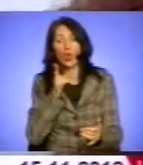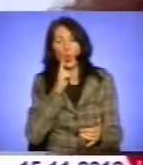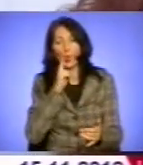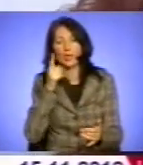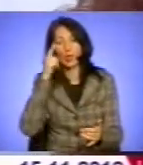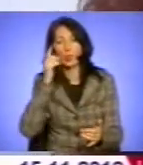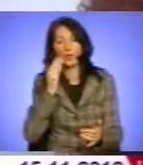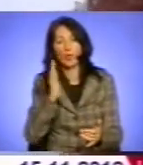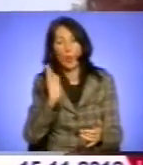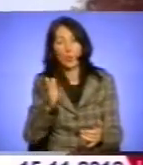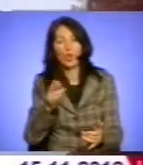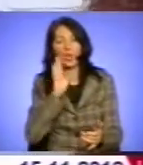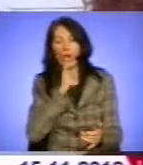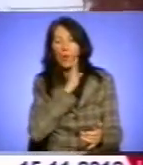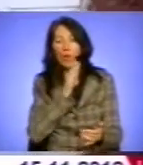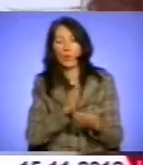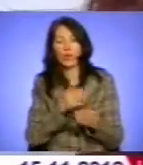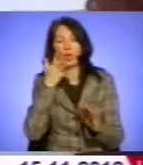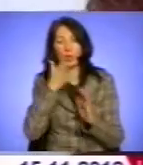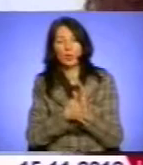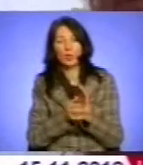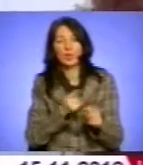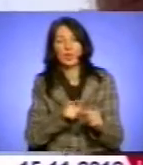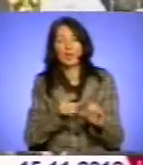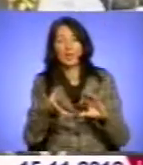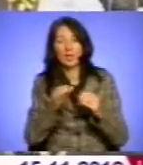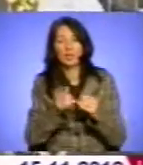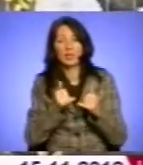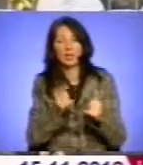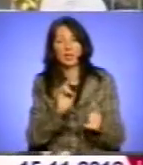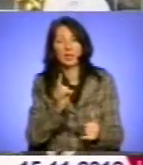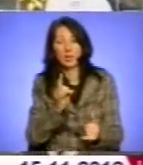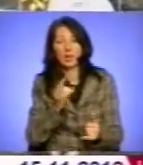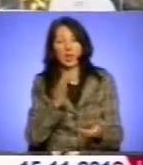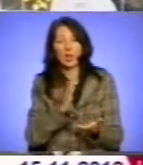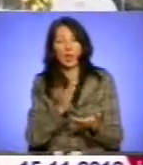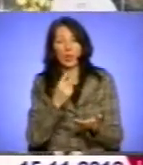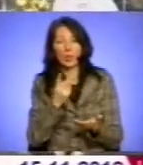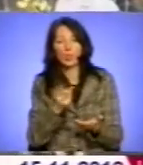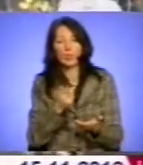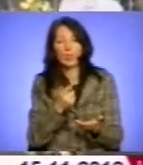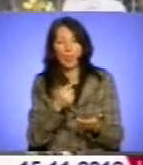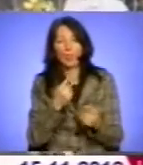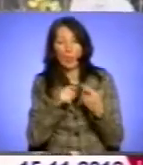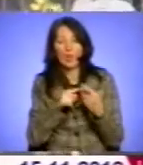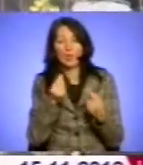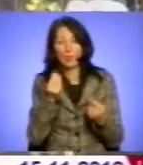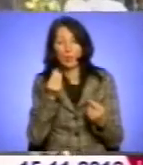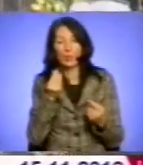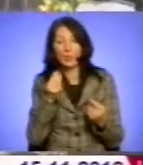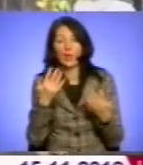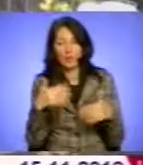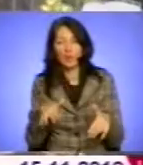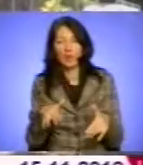думаю, вона майбутня мама і має це усвідомлювати, які ці наслідки можуть бути для дитини. Перше, це матеріальна втрата, по-друге, ваше здоров'я. Через те, що